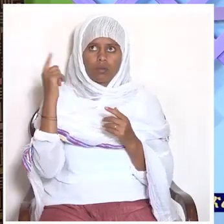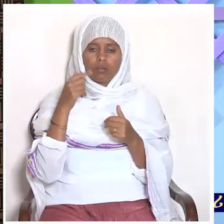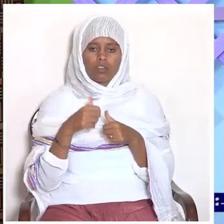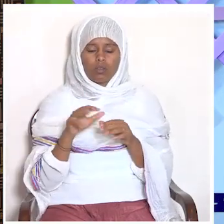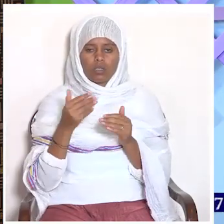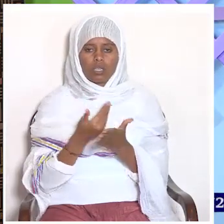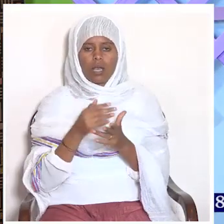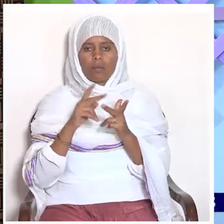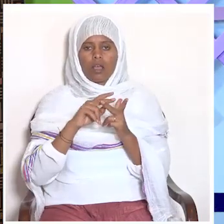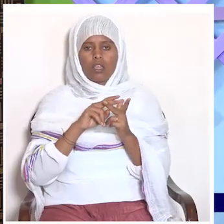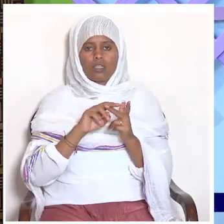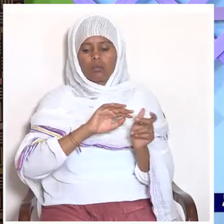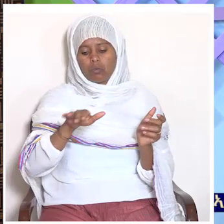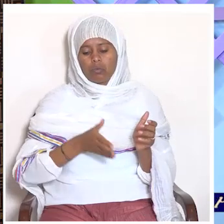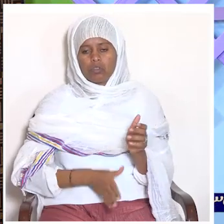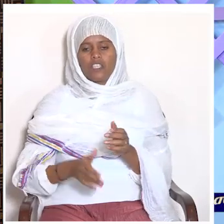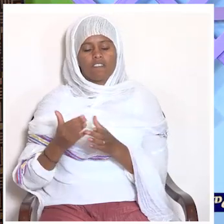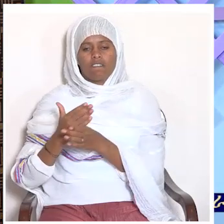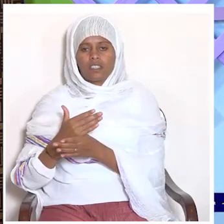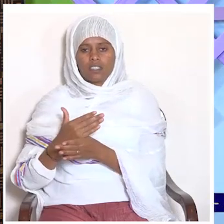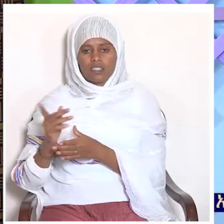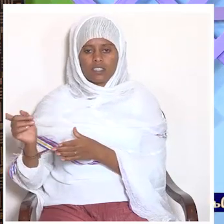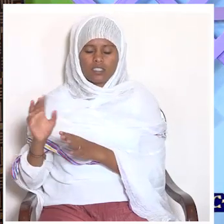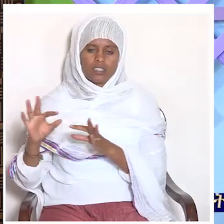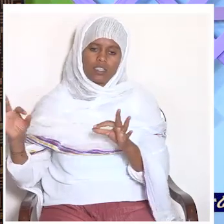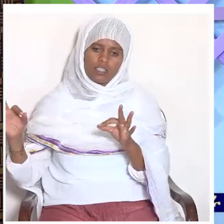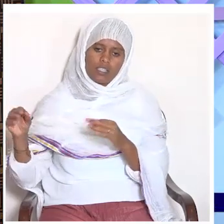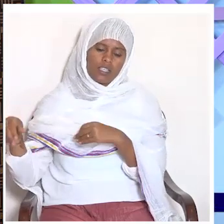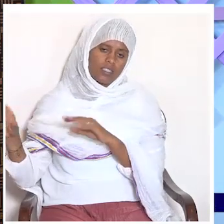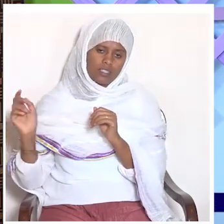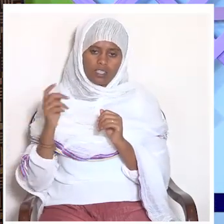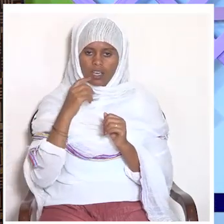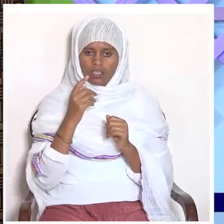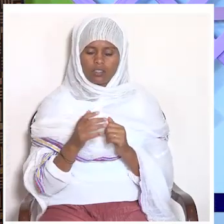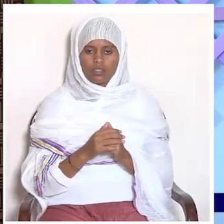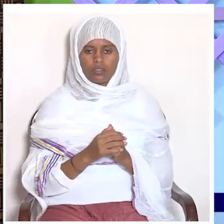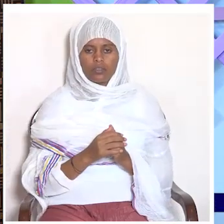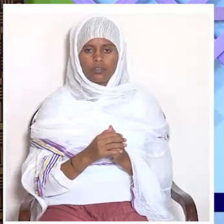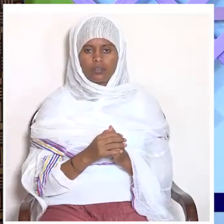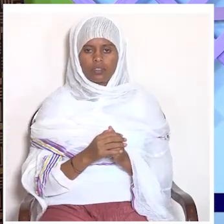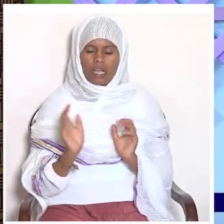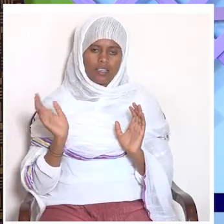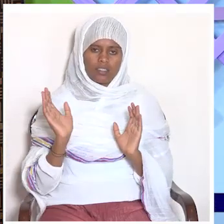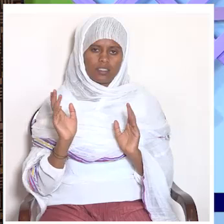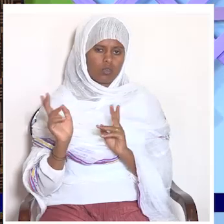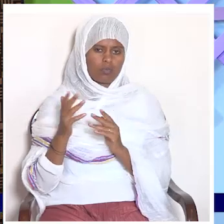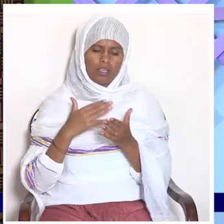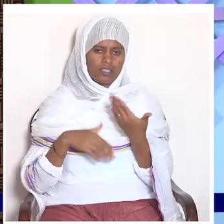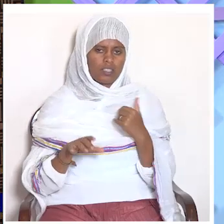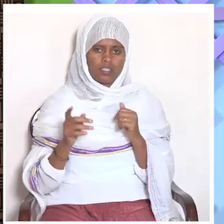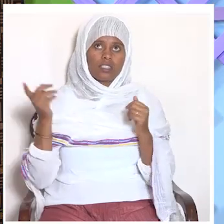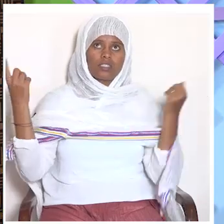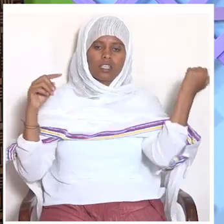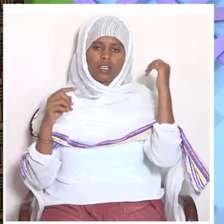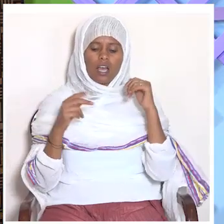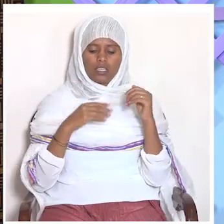እሞ እግዚኣብሔር ፍቓዱ እንተኾነ ካብ ካልእ ክህበካ ናብ ካልእ ክትፍትን ናፃ ክገድፈካ ፍቓድ ክህበካ በለቶ ኣይ እዚ